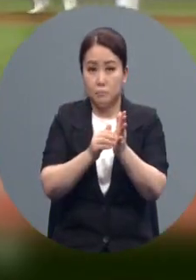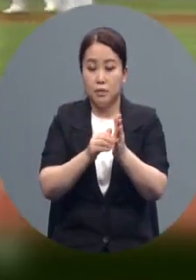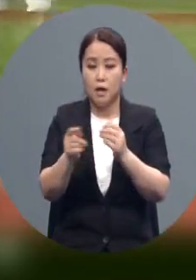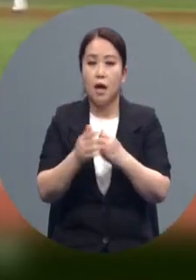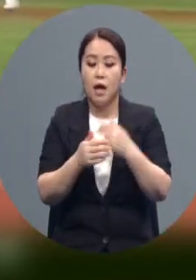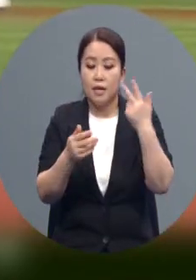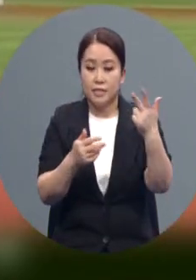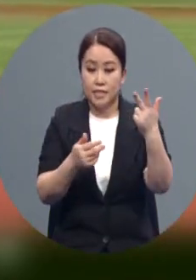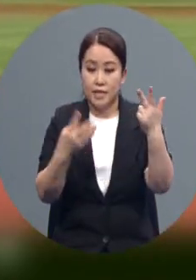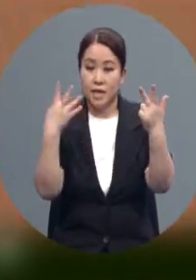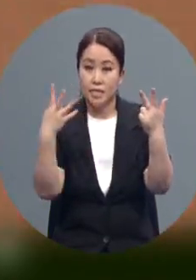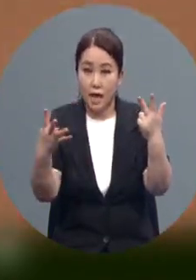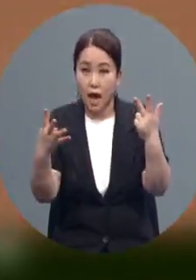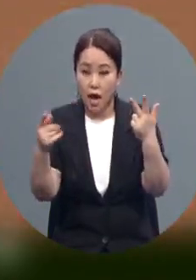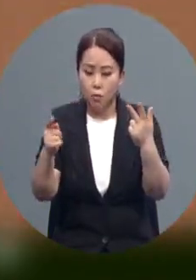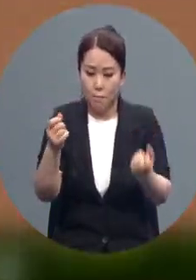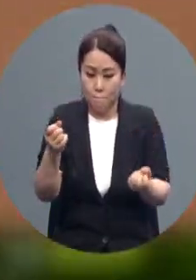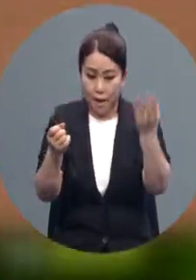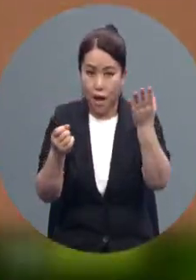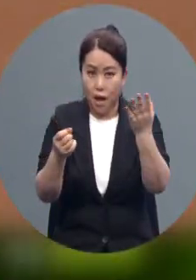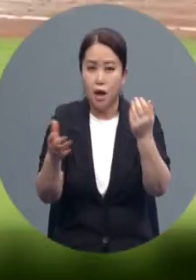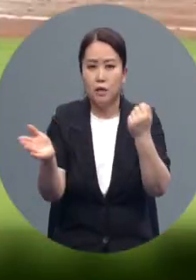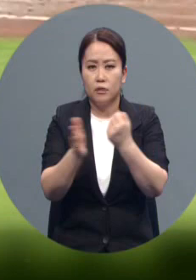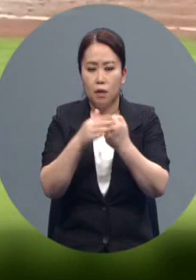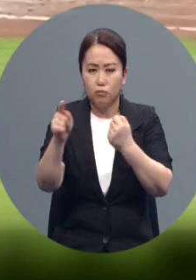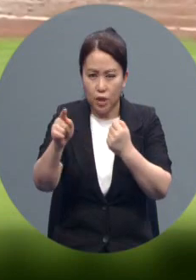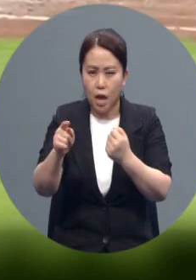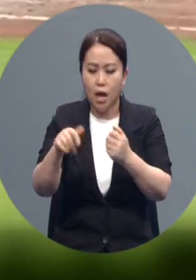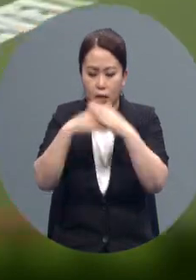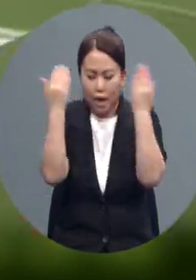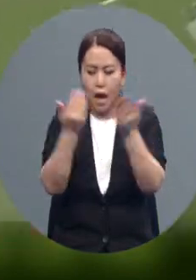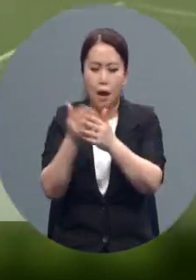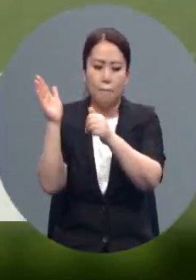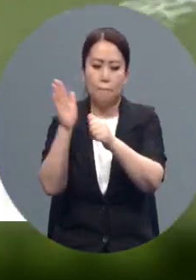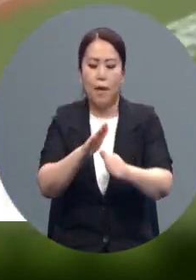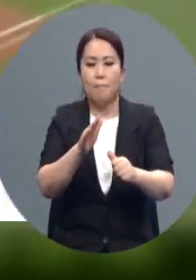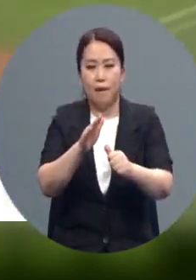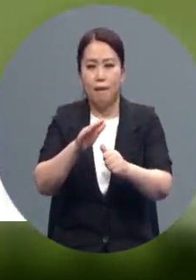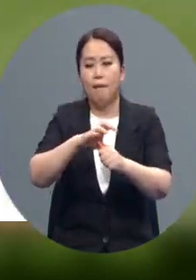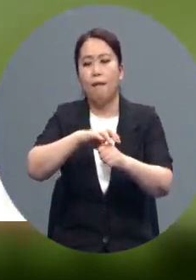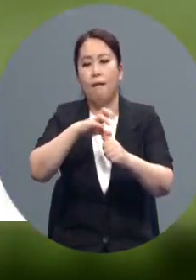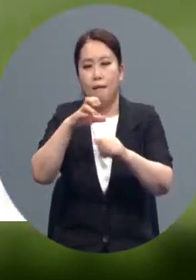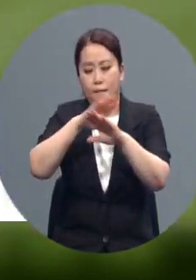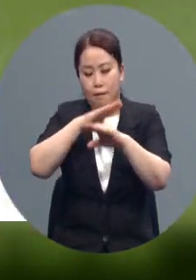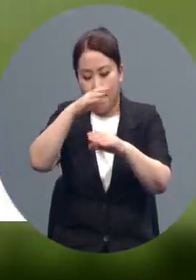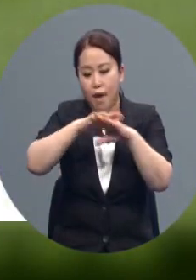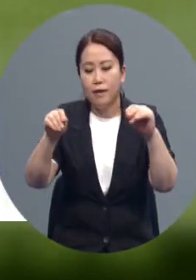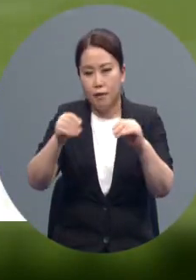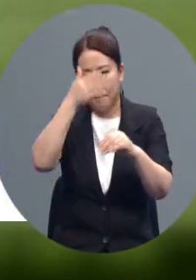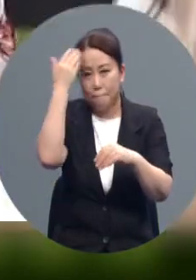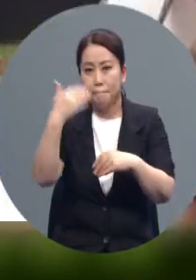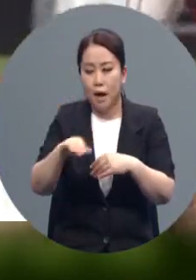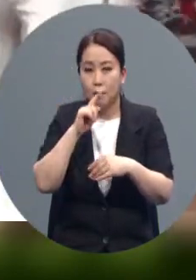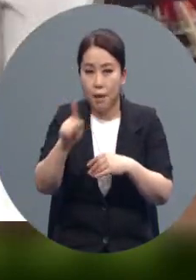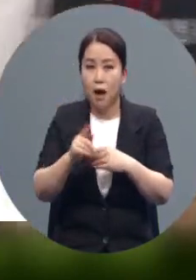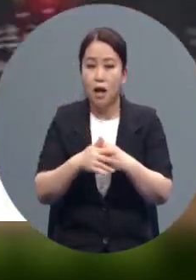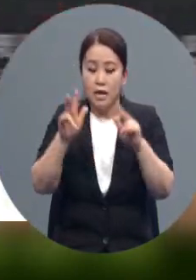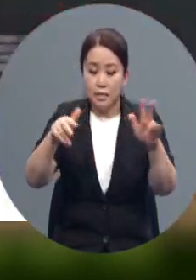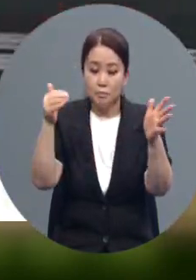이끌며 가까스로 싹쓸이 패배를 면했습니다. 지금까지 65경기에서 롯데 승률은 5할이 안